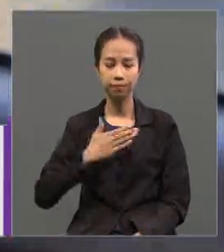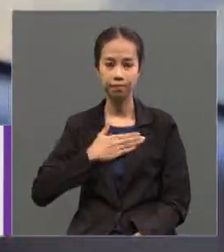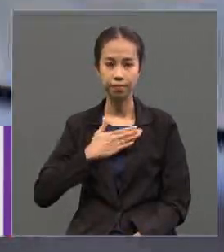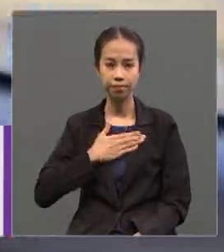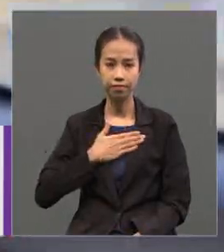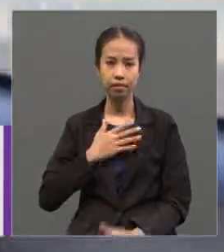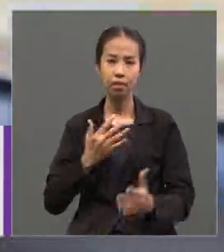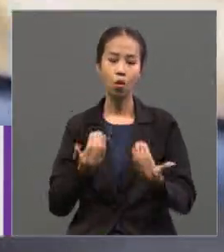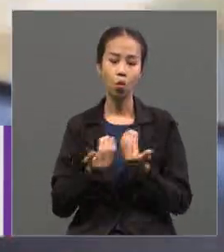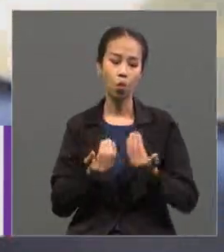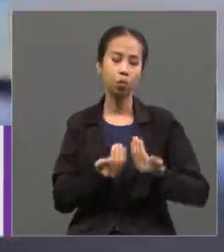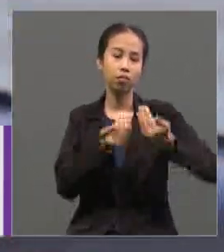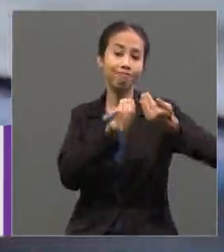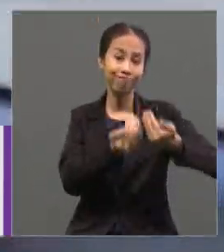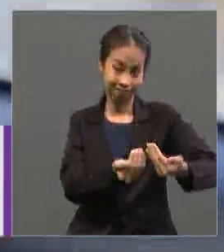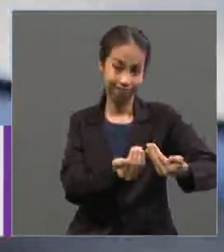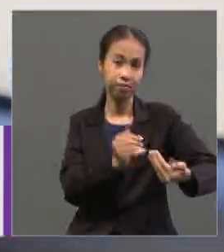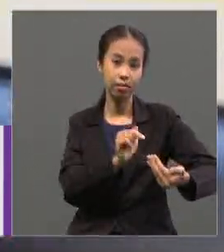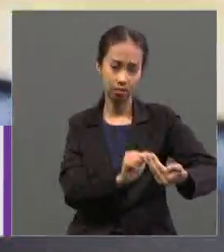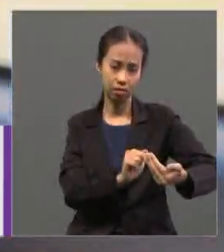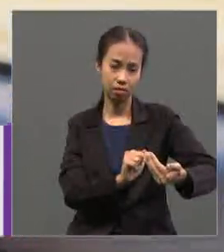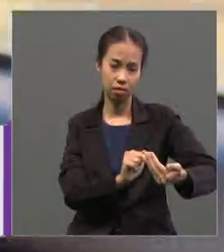วางน้องไว้ตรงนั้นแต่ถ้าเกิดเป็นแบ